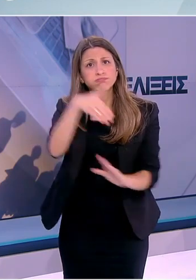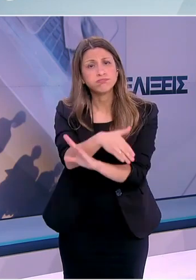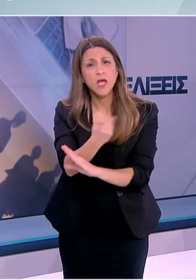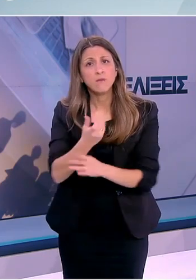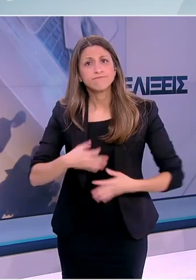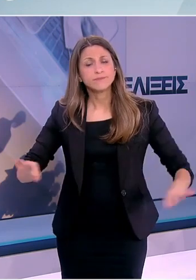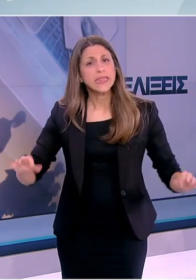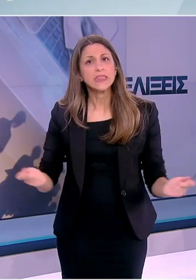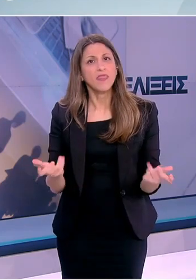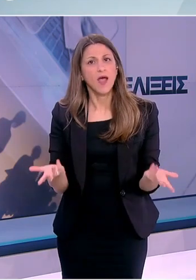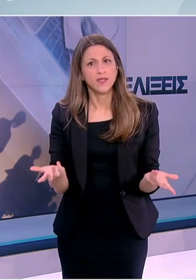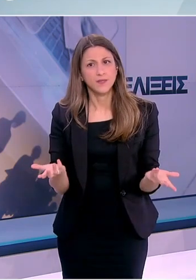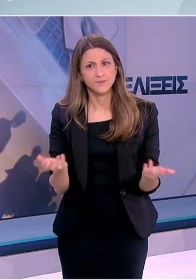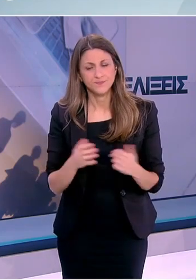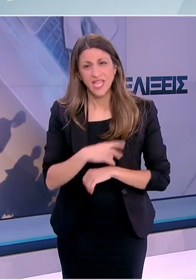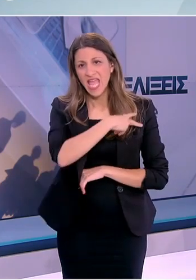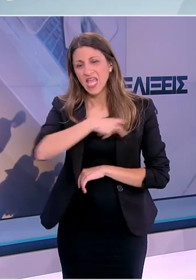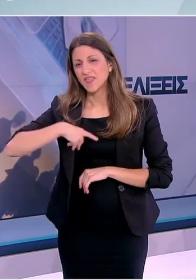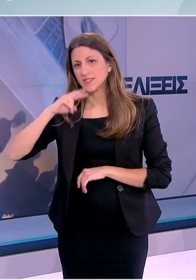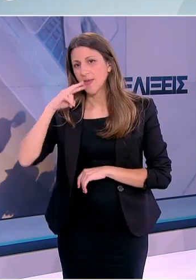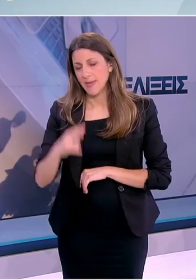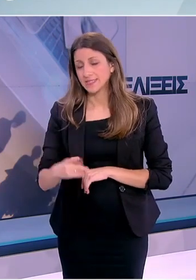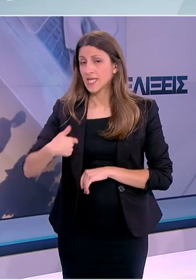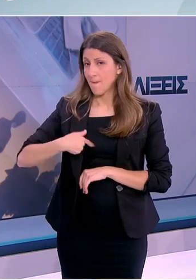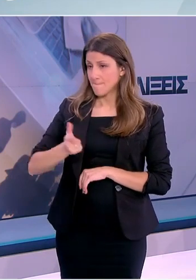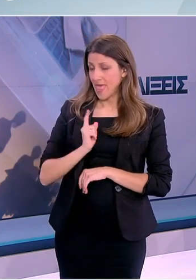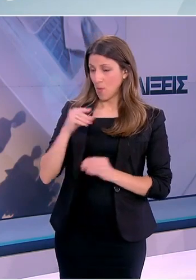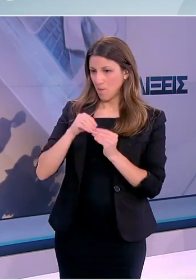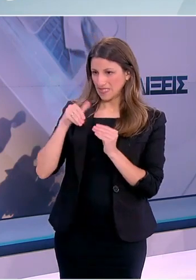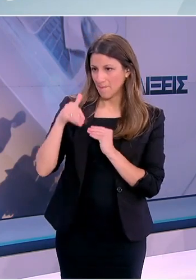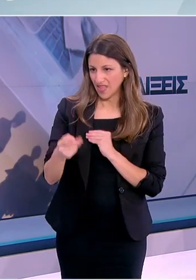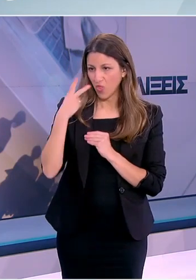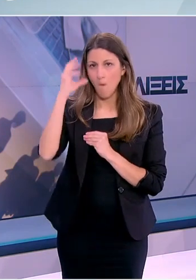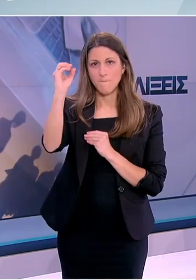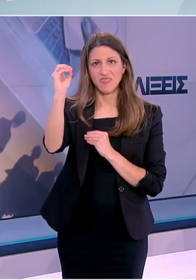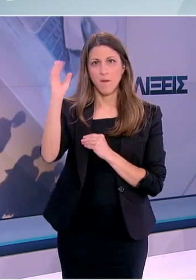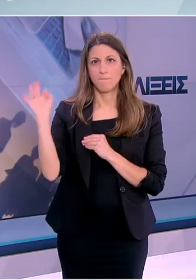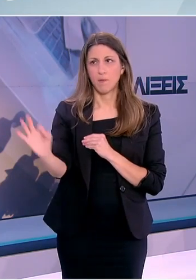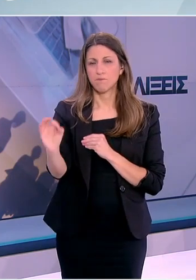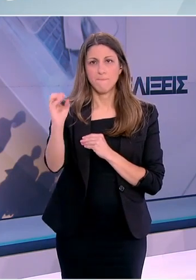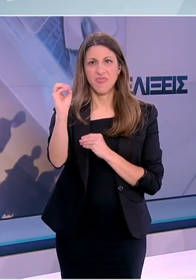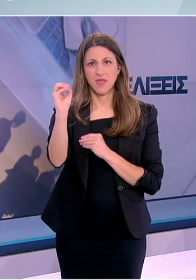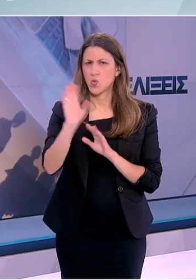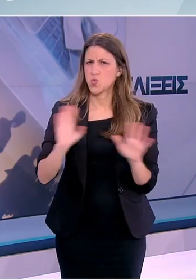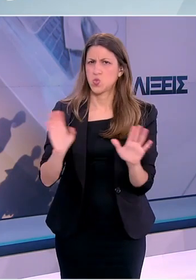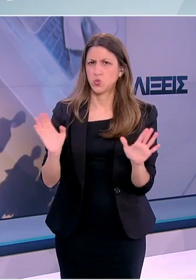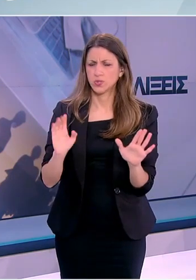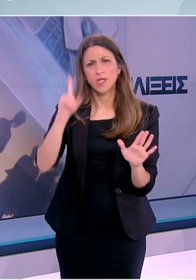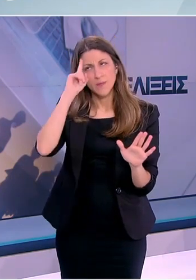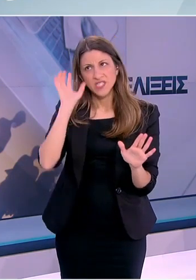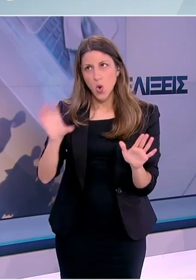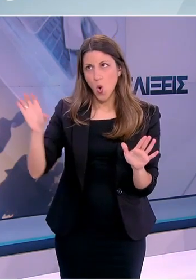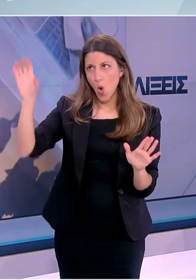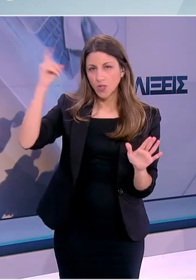Νομίζω όλα μαζί είναι. Δεν περιμένεις φυσικά να δεις μηδέν κρούσματα για να χαλαρώσεις τα μέτρα. Έτσι, και βλέπετε ότι στον περισσότερο κόσμο αυτή τη στιγμή